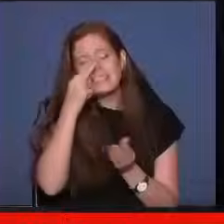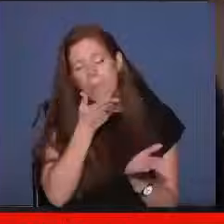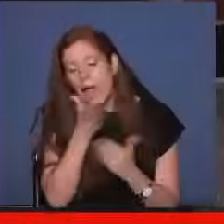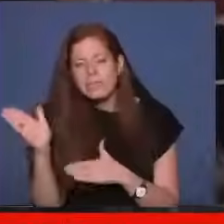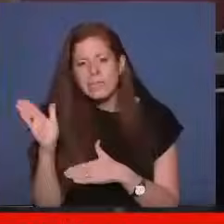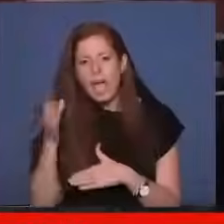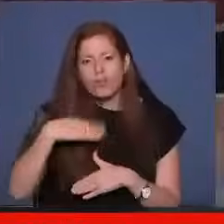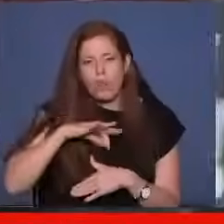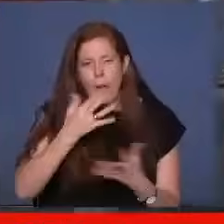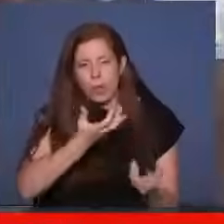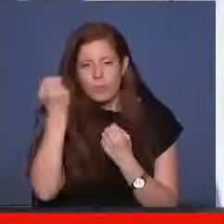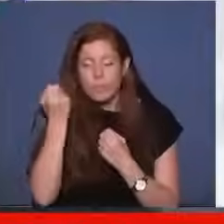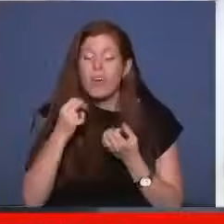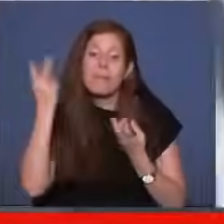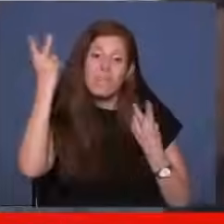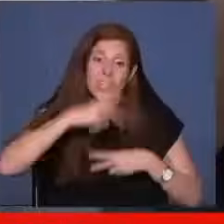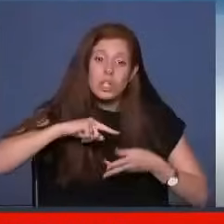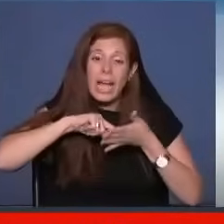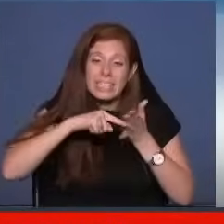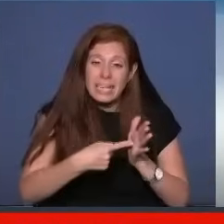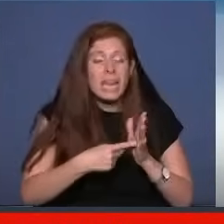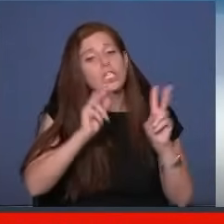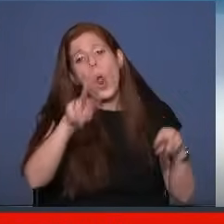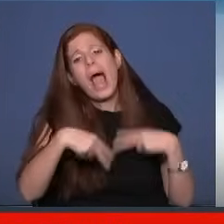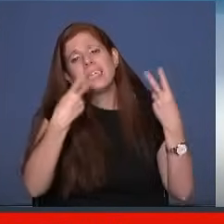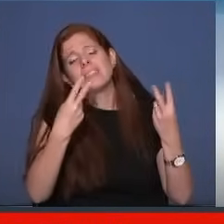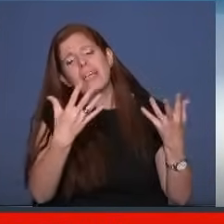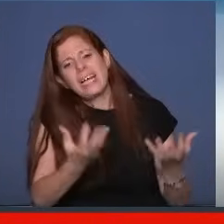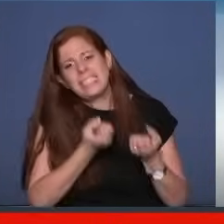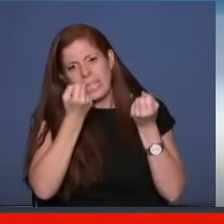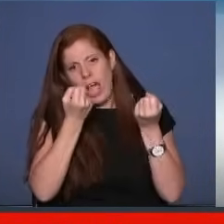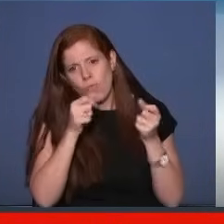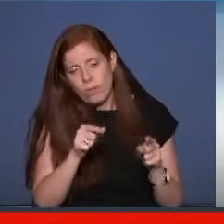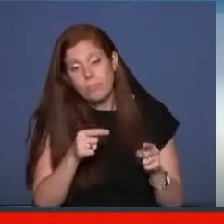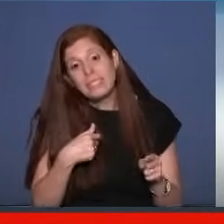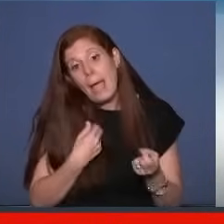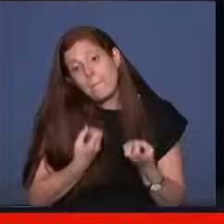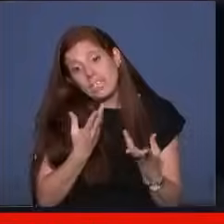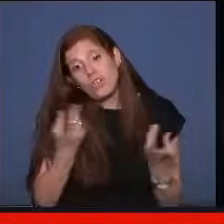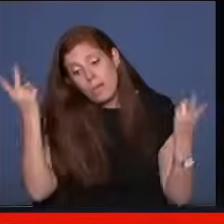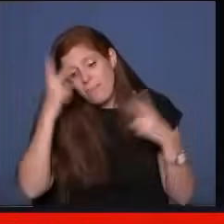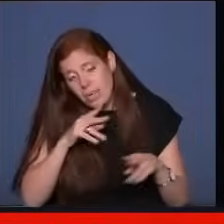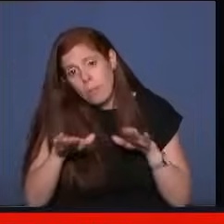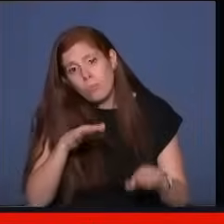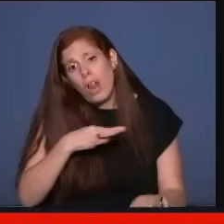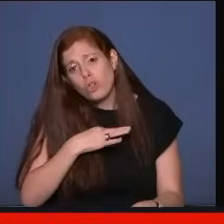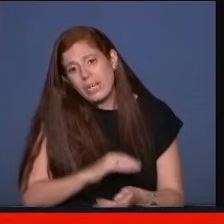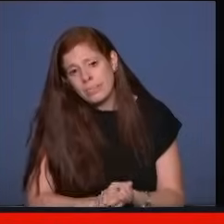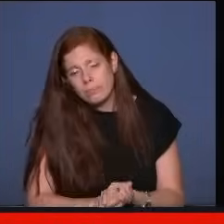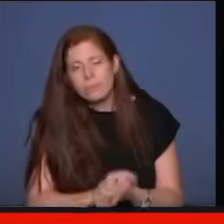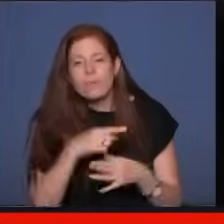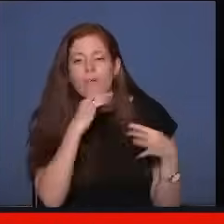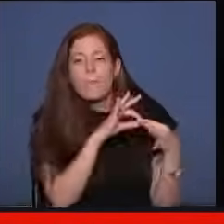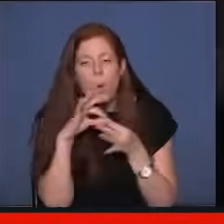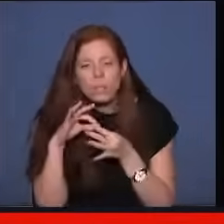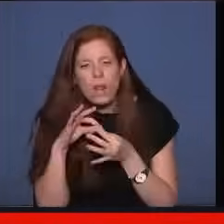שכנראה מטרת העל היא לא החזרת החטופים. זה המסר שאני בימים האחרונים מקבל מהממשלה שלי. והאמירות הללו הופכות